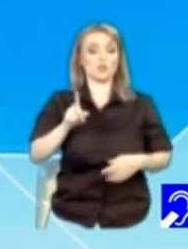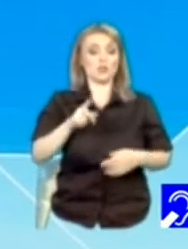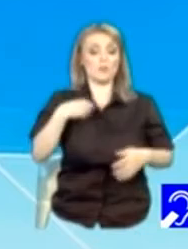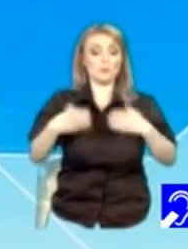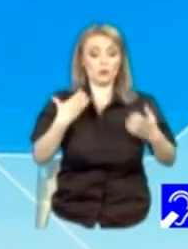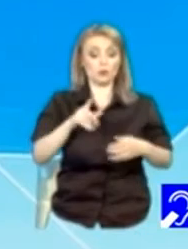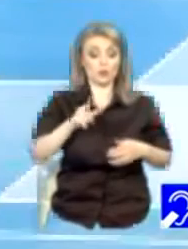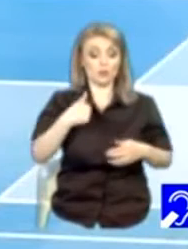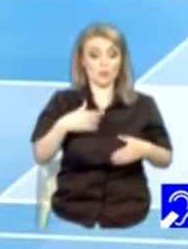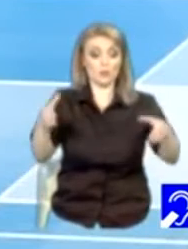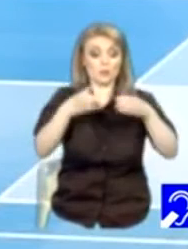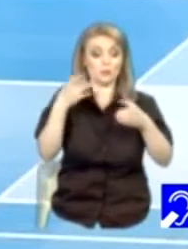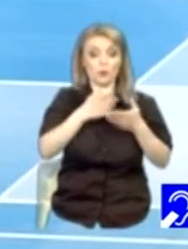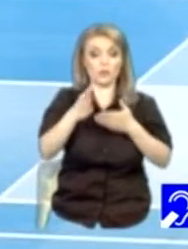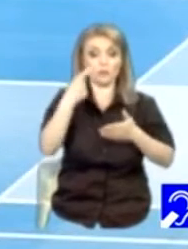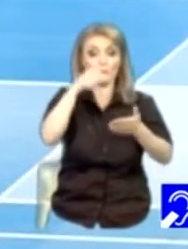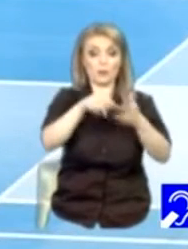pericol pentru tine. Vă mulțumesc.